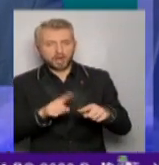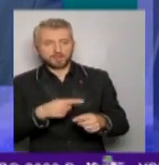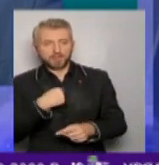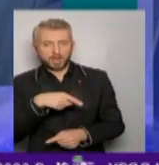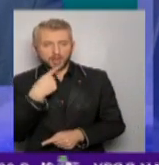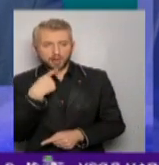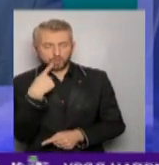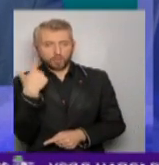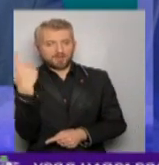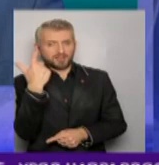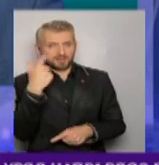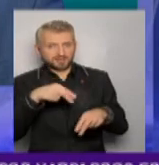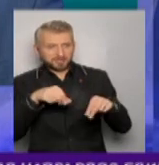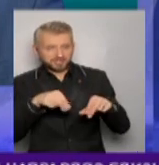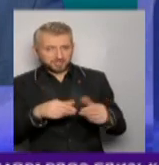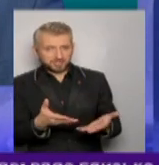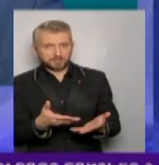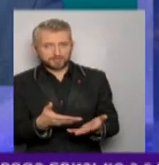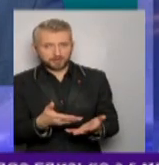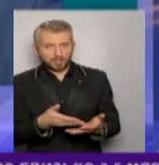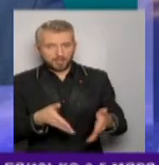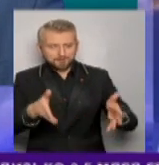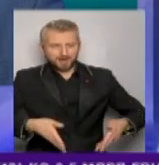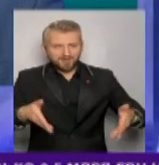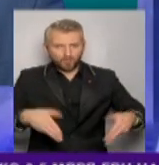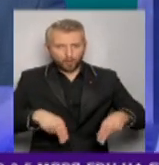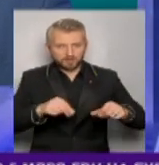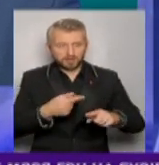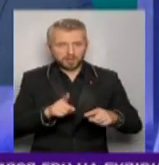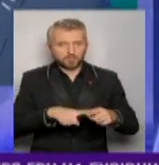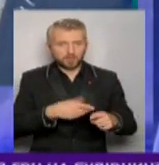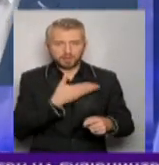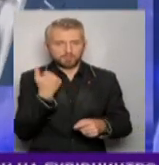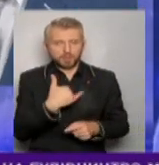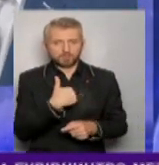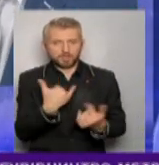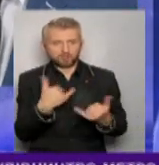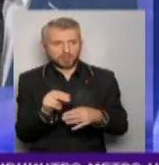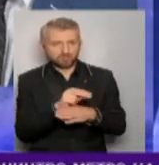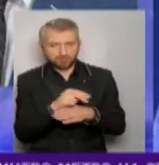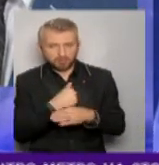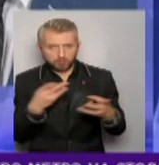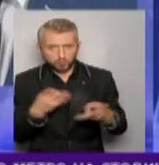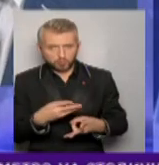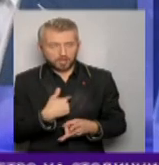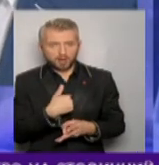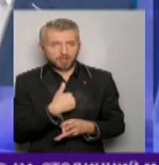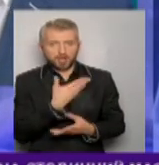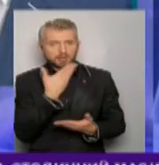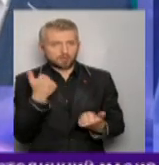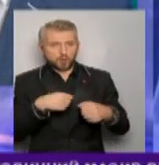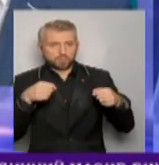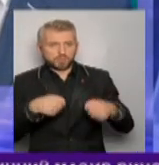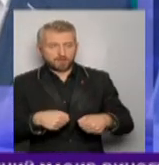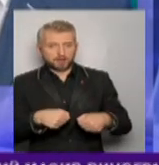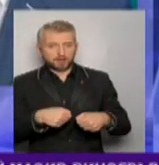это, владельцами земли, то есть это вот полевой земли, там, это, которая не мне сейчас лечиться нужно, там, это, вот, а я не имею права,